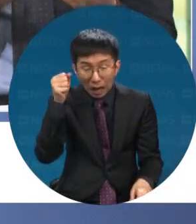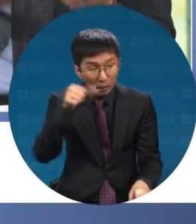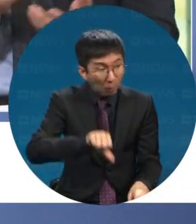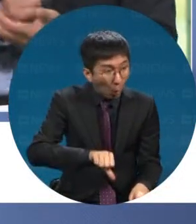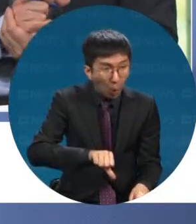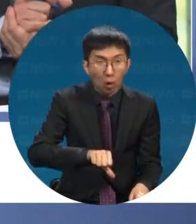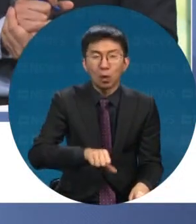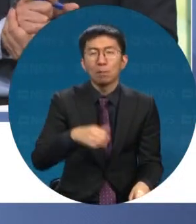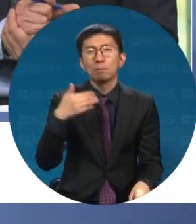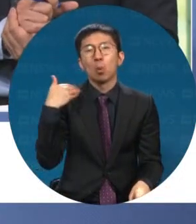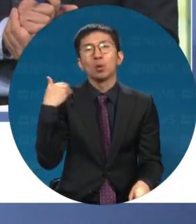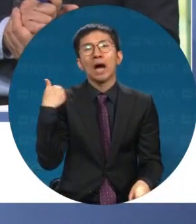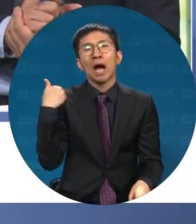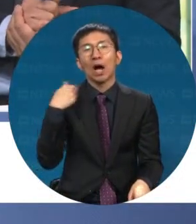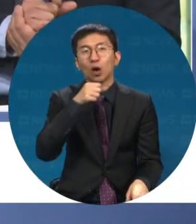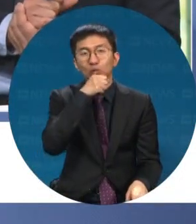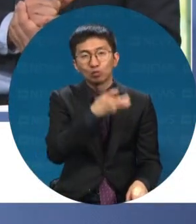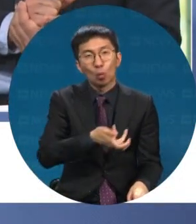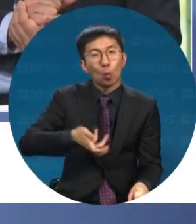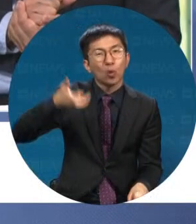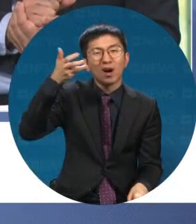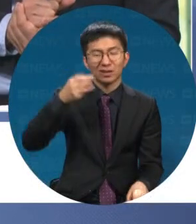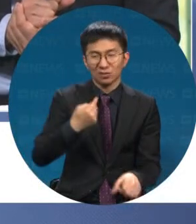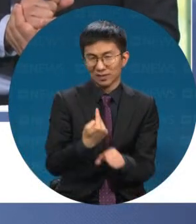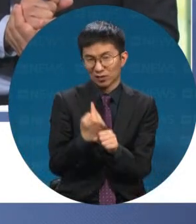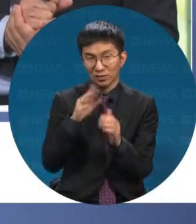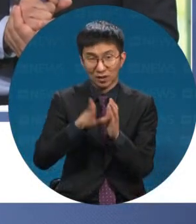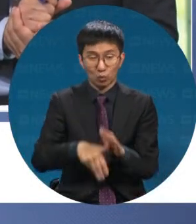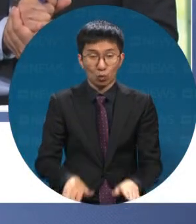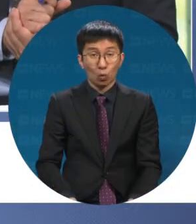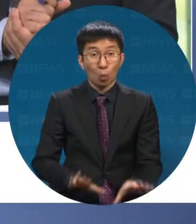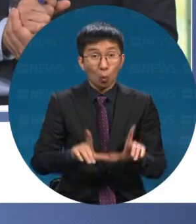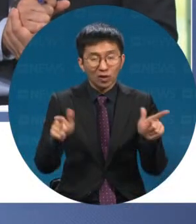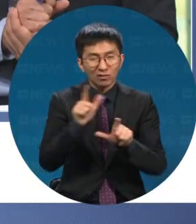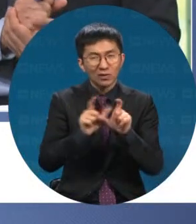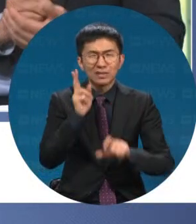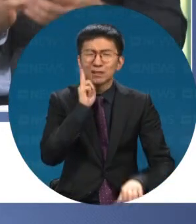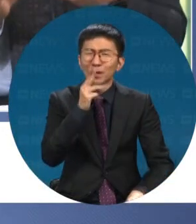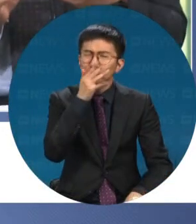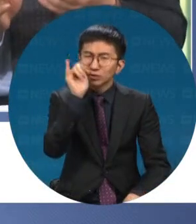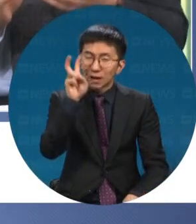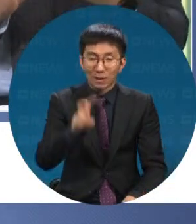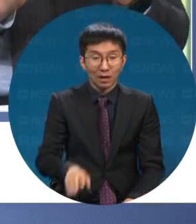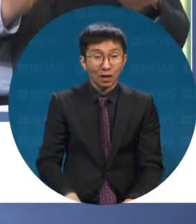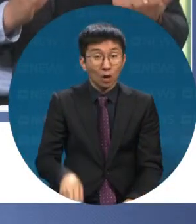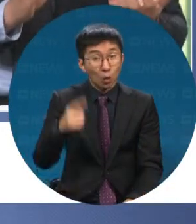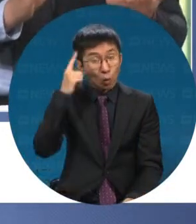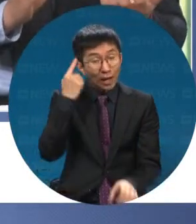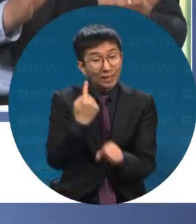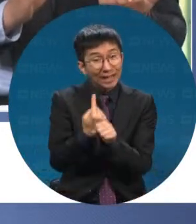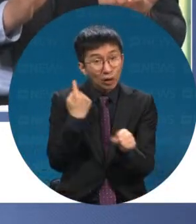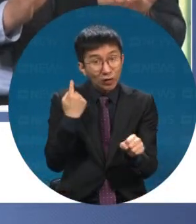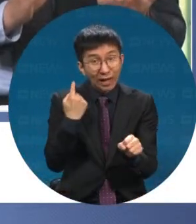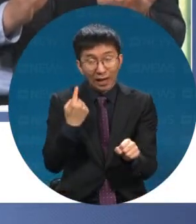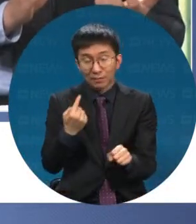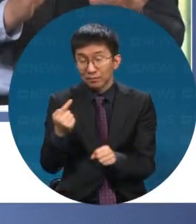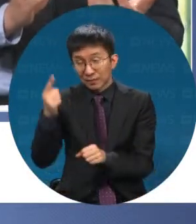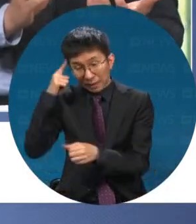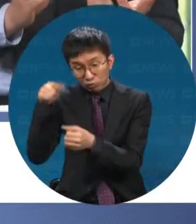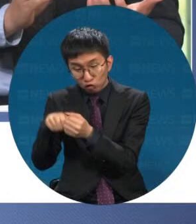작년도에도 끌어올리는 그런 요소들을 줬었고요. 더더군다나 금년에는 더 심각한 내용이 작년도에 교차를